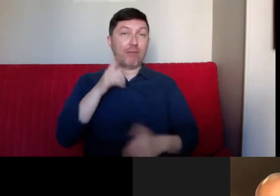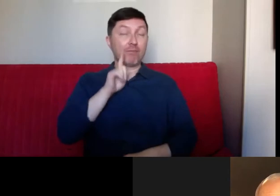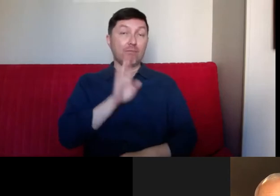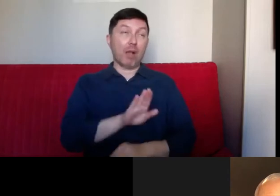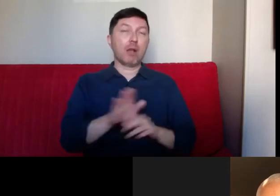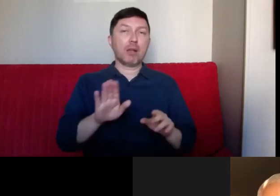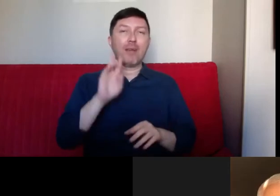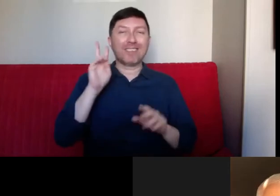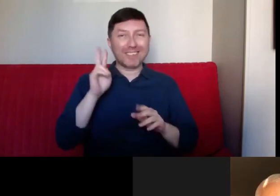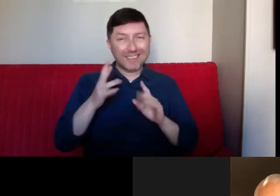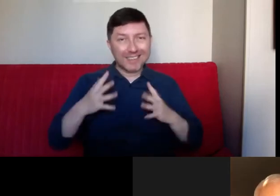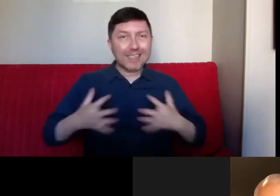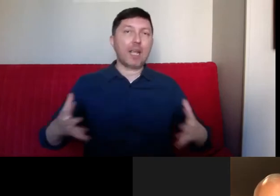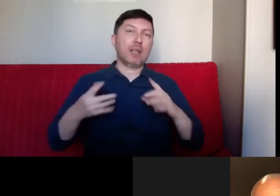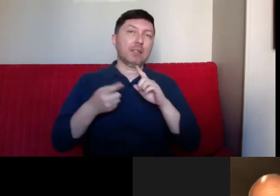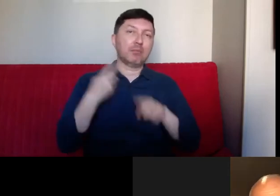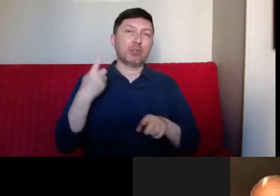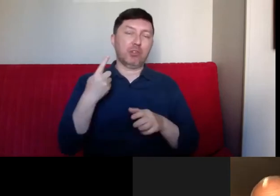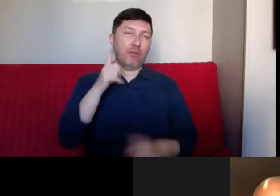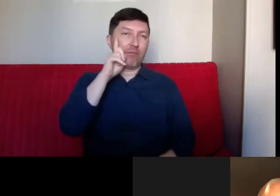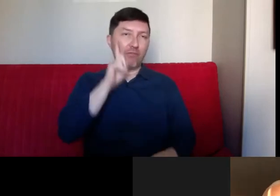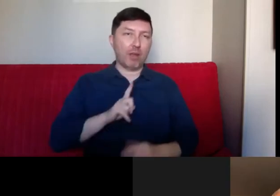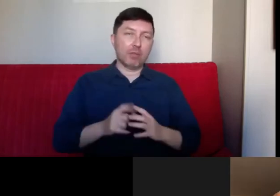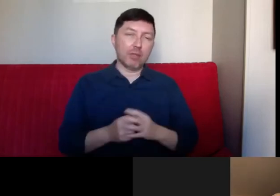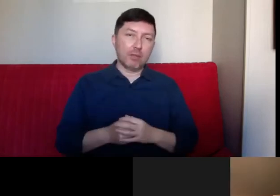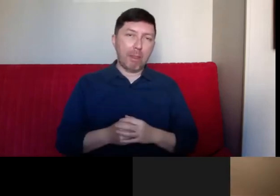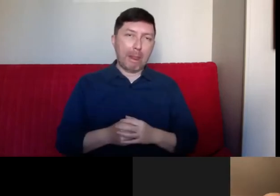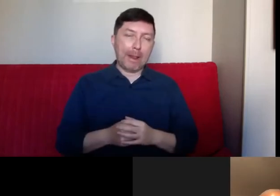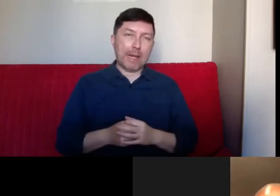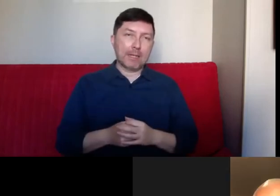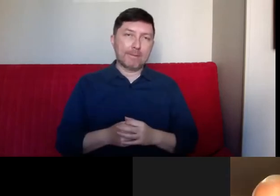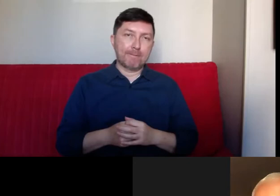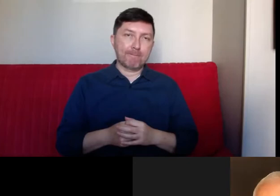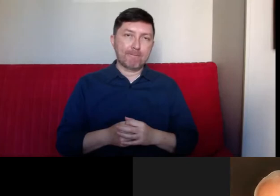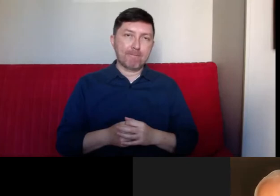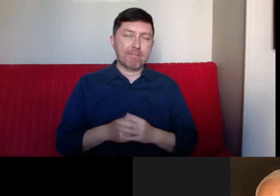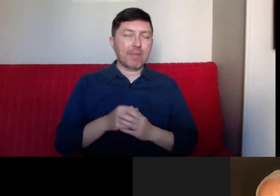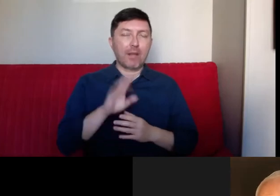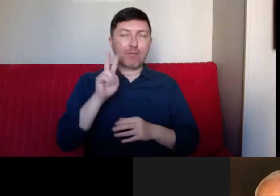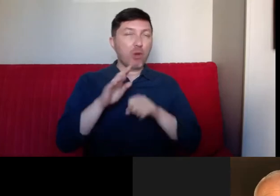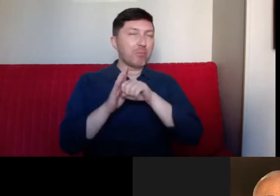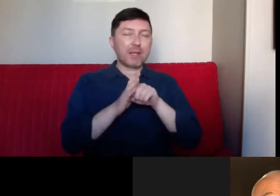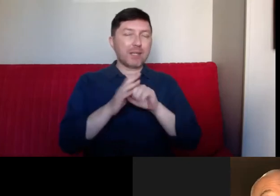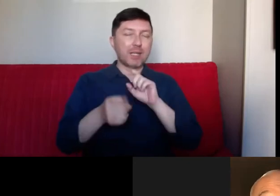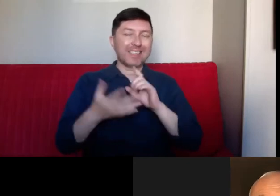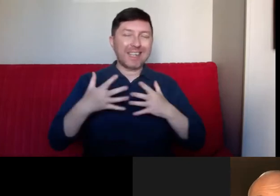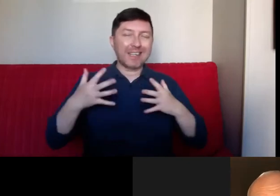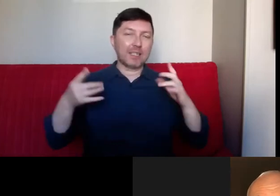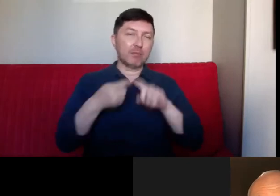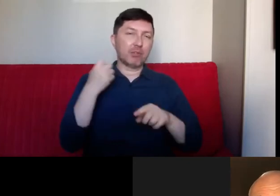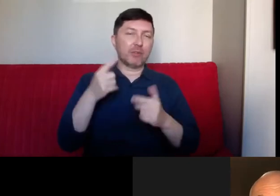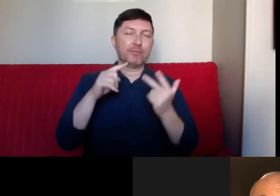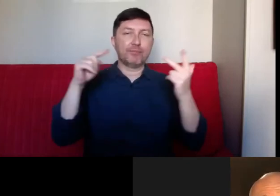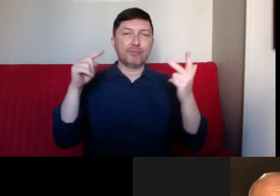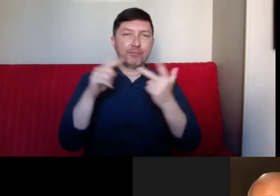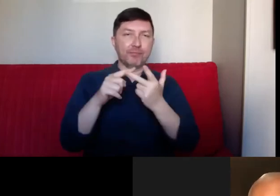c'est très important, à la situation des femmes en situation de handicap et c'est une priorité clé. Troisièmement, la consultation